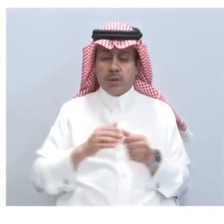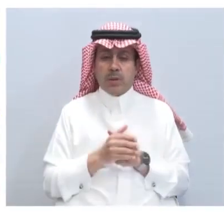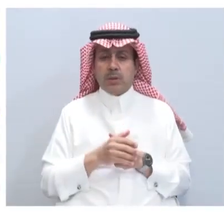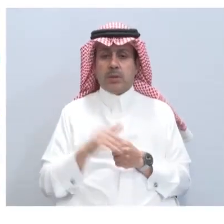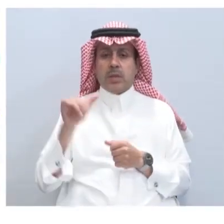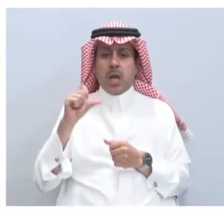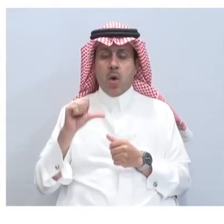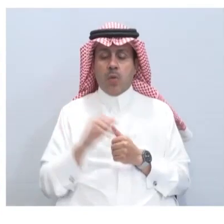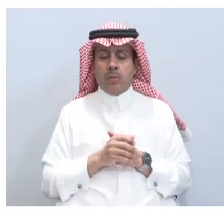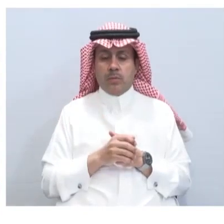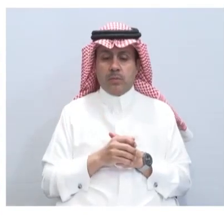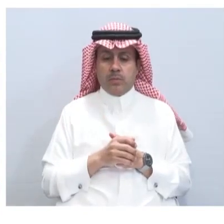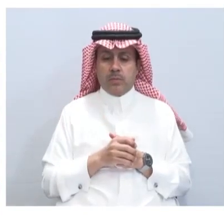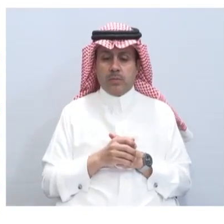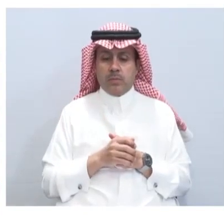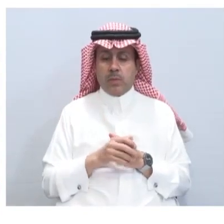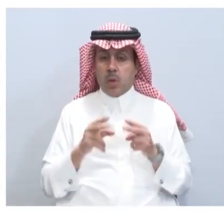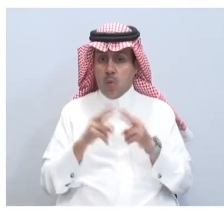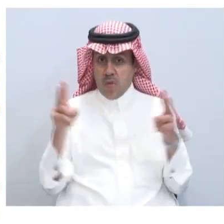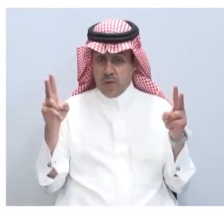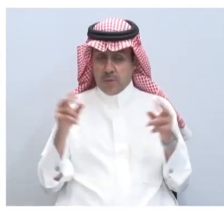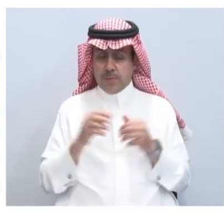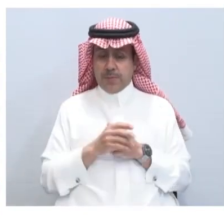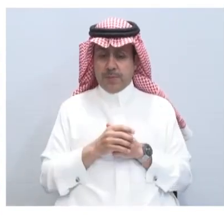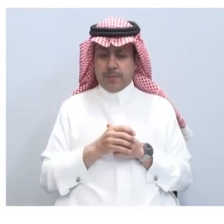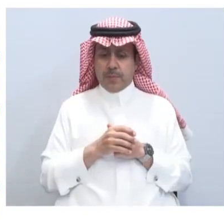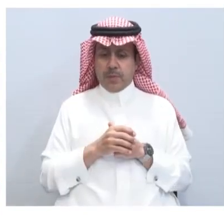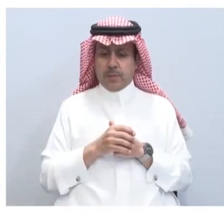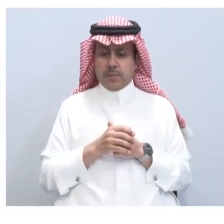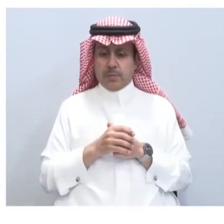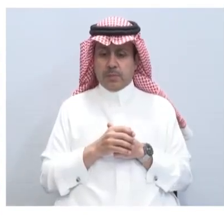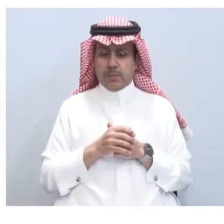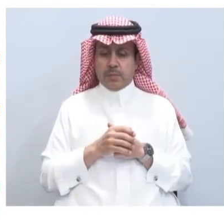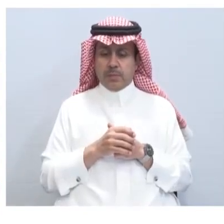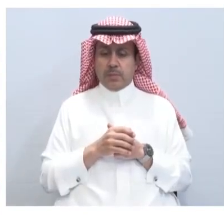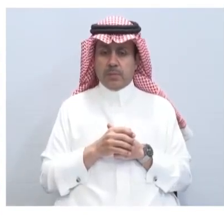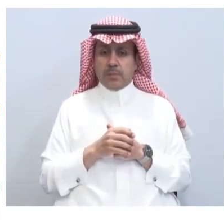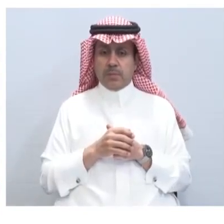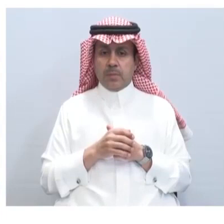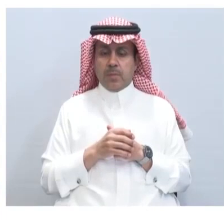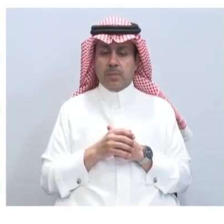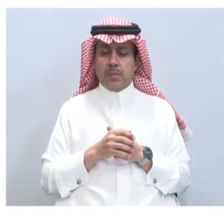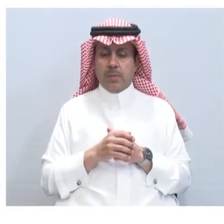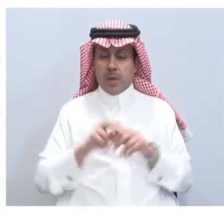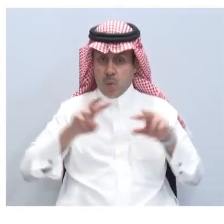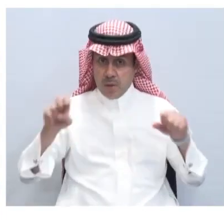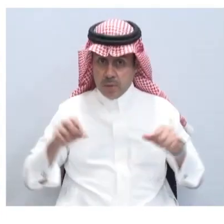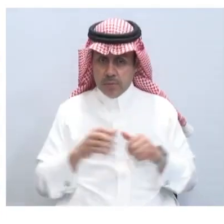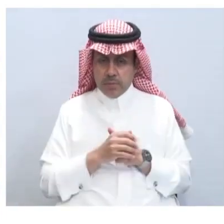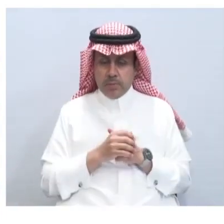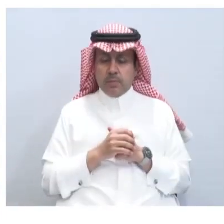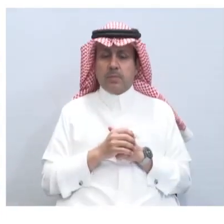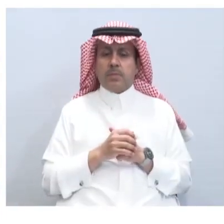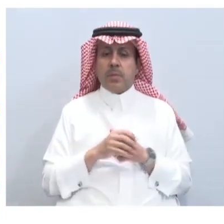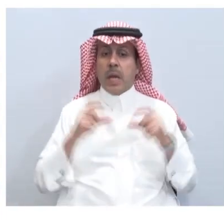ياهو يمكن ان نوضح ذلك ايضا في هذه يعني في الاشكال الاتيه نوضح لكم يعني بعض من هذه